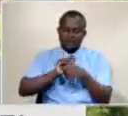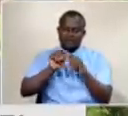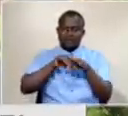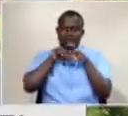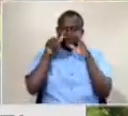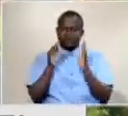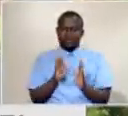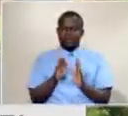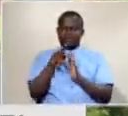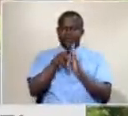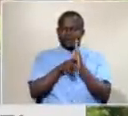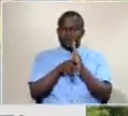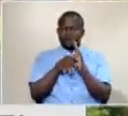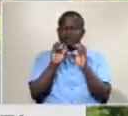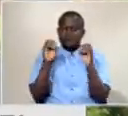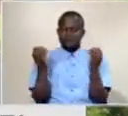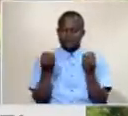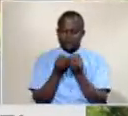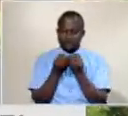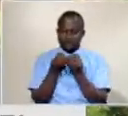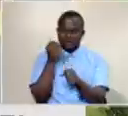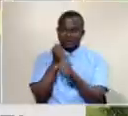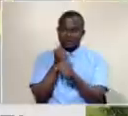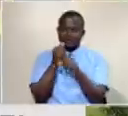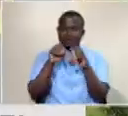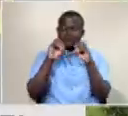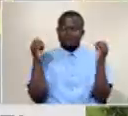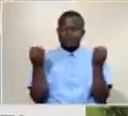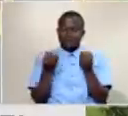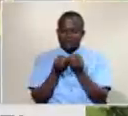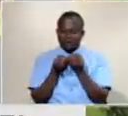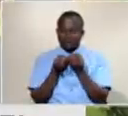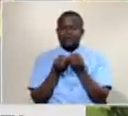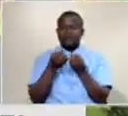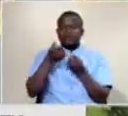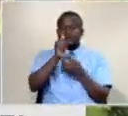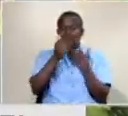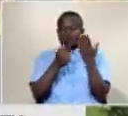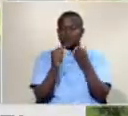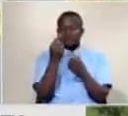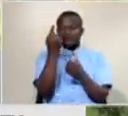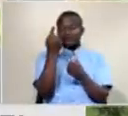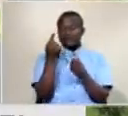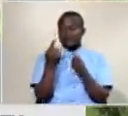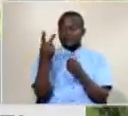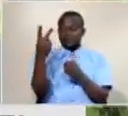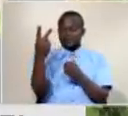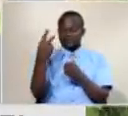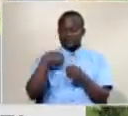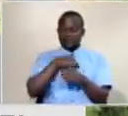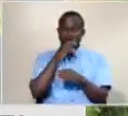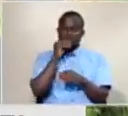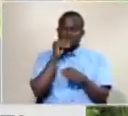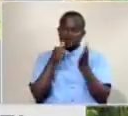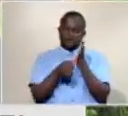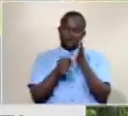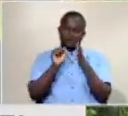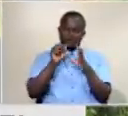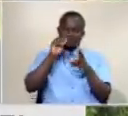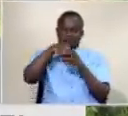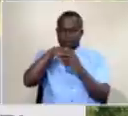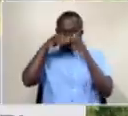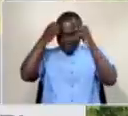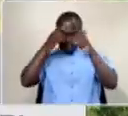abanyamuryango ku mahame y'umuryango, ku mikorere y'umuryango. Icyo ni kimwe. Cya kabiri, twavugaga ibibazo bishobora kuba biri mu